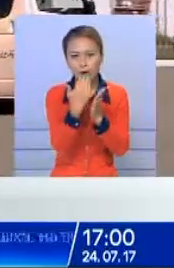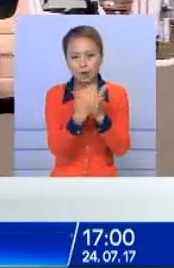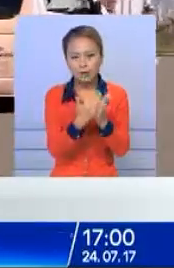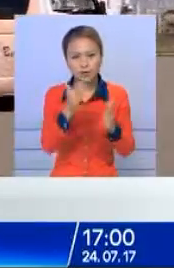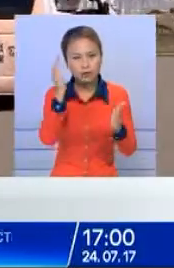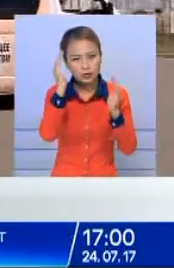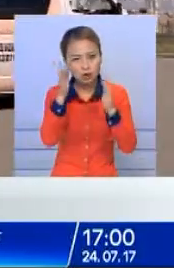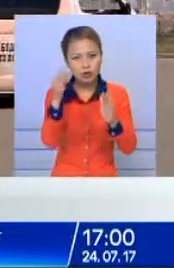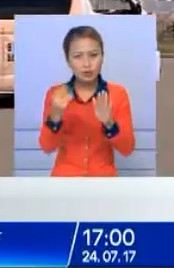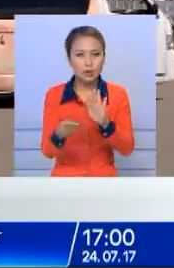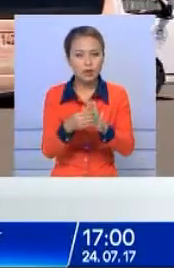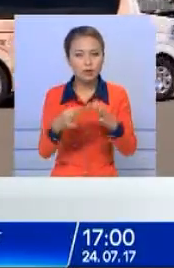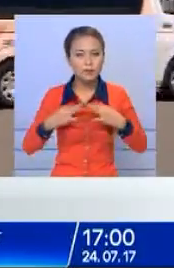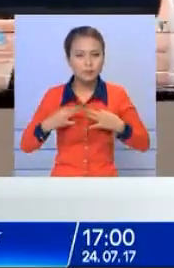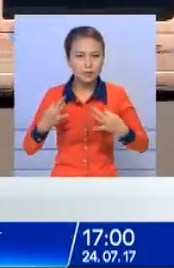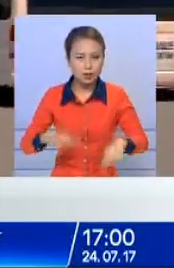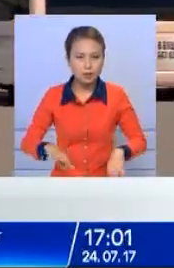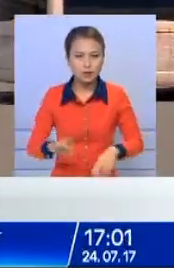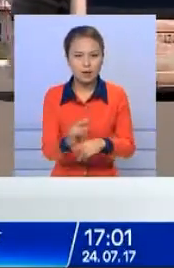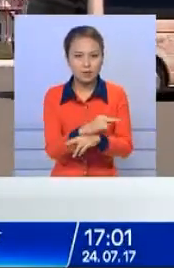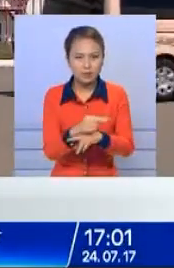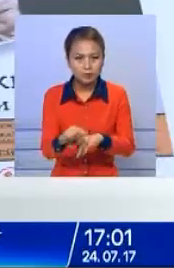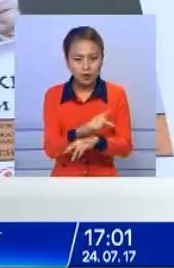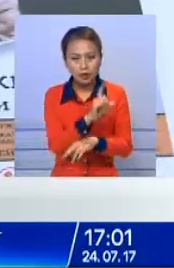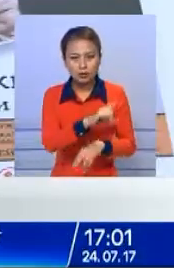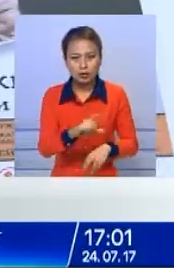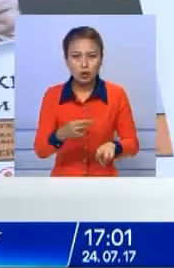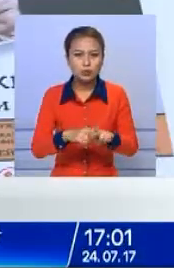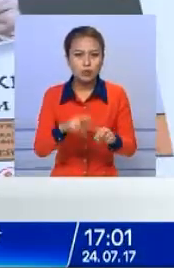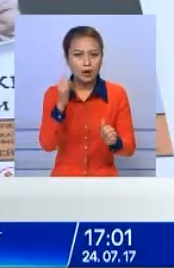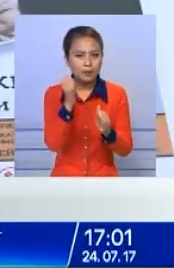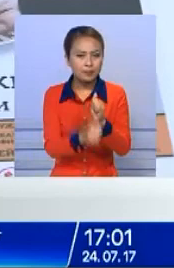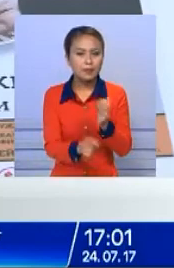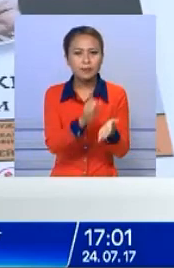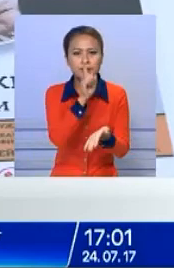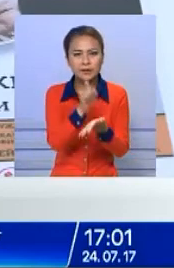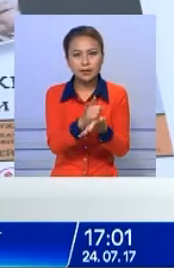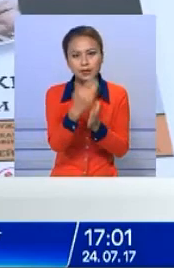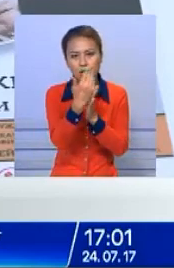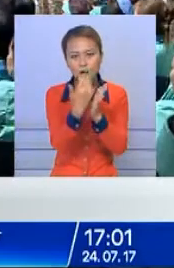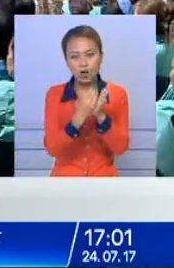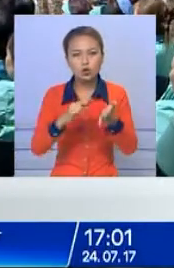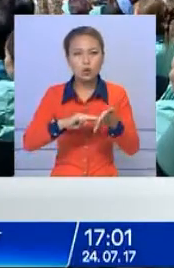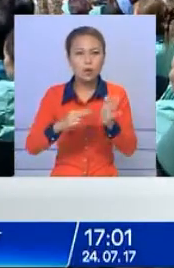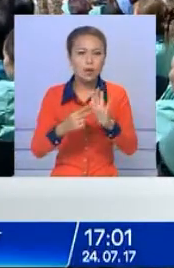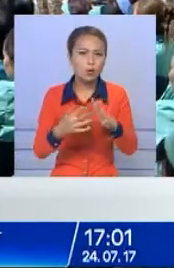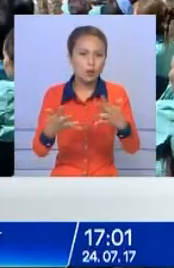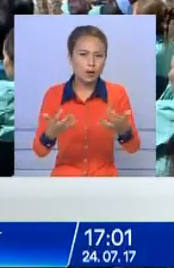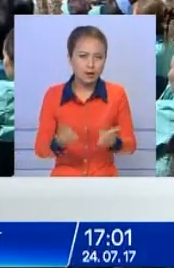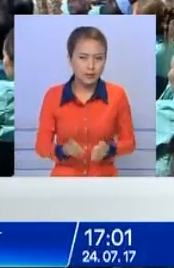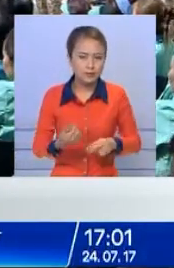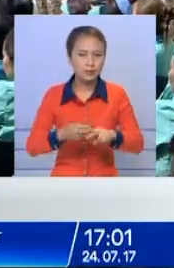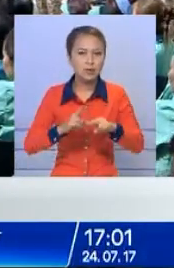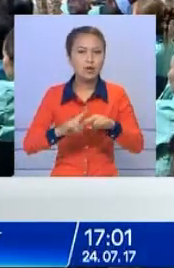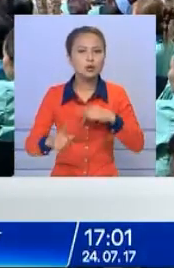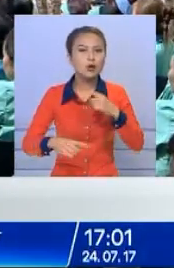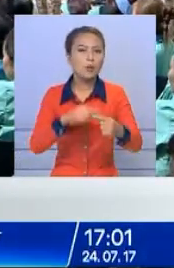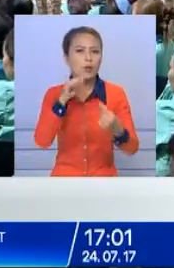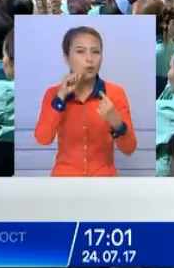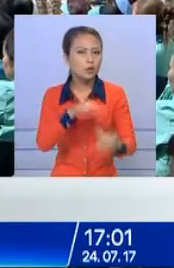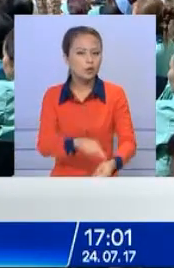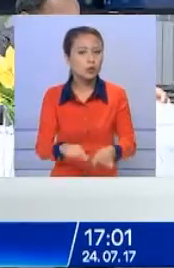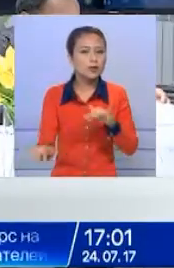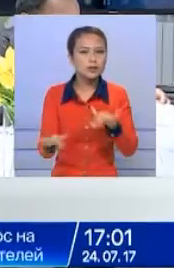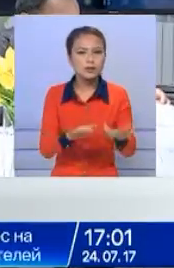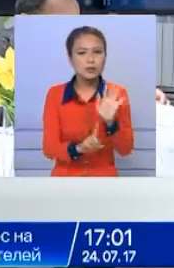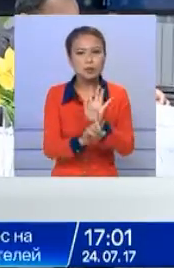сыбайлас жемқорлықтың алдын алу шараларына бағытталған. Қазір аталған міндеттемелер бойынша тиісті жобалар қолға алынып, сыбайлас жемқорлыққа қарсы